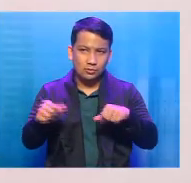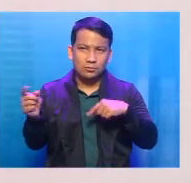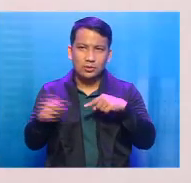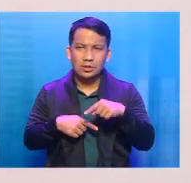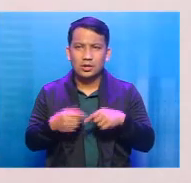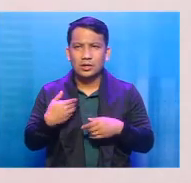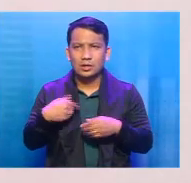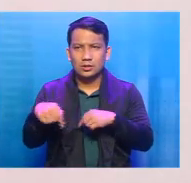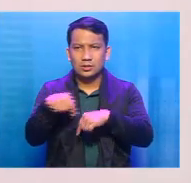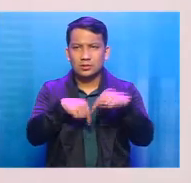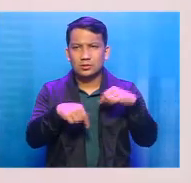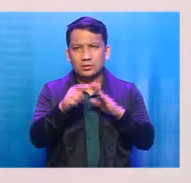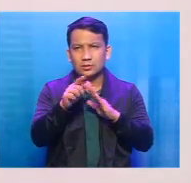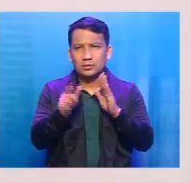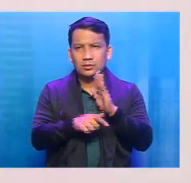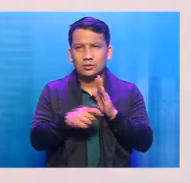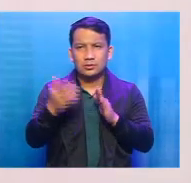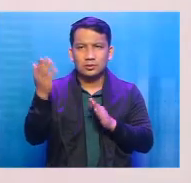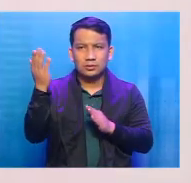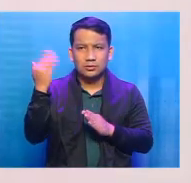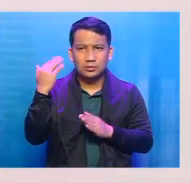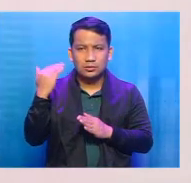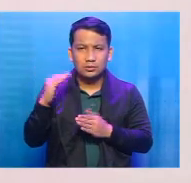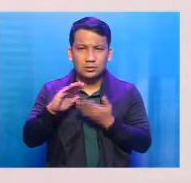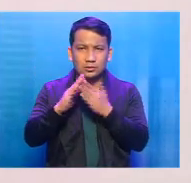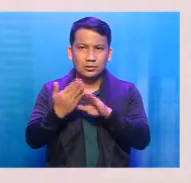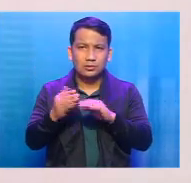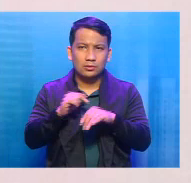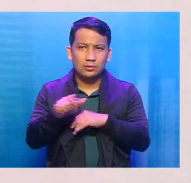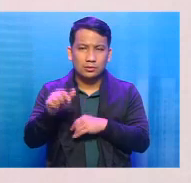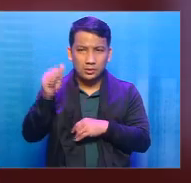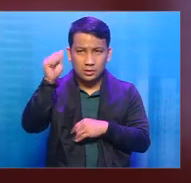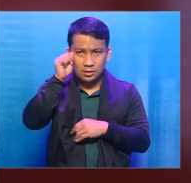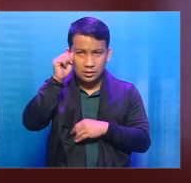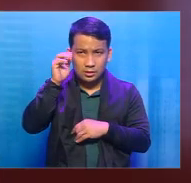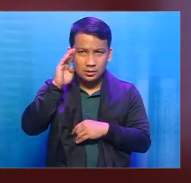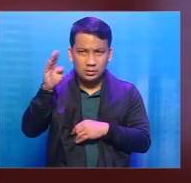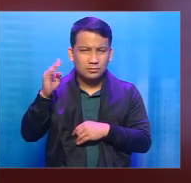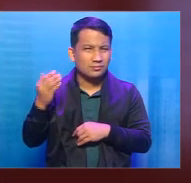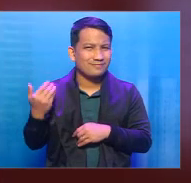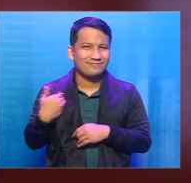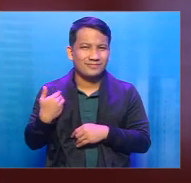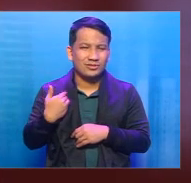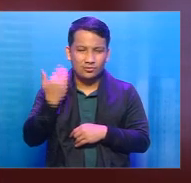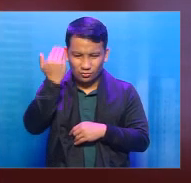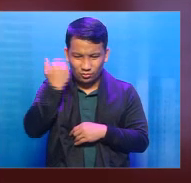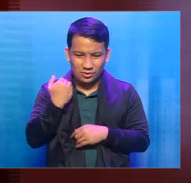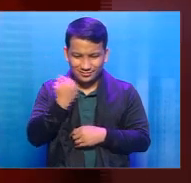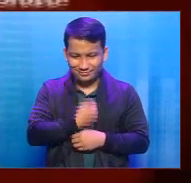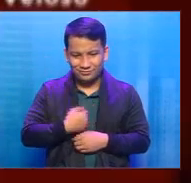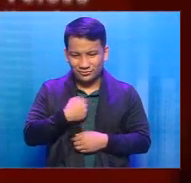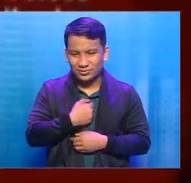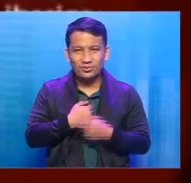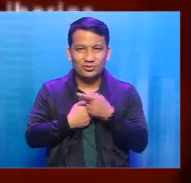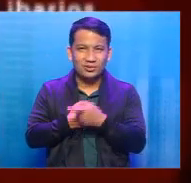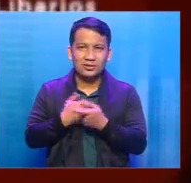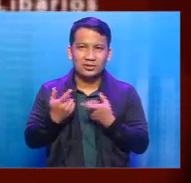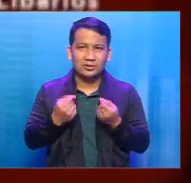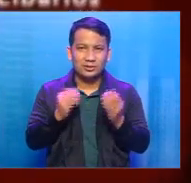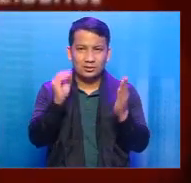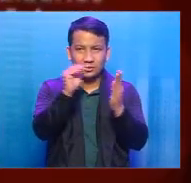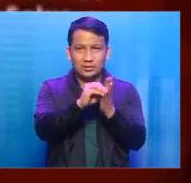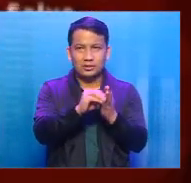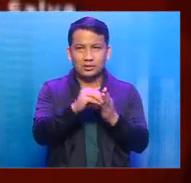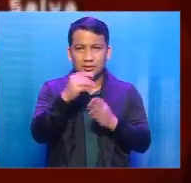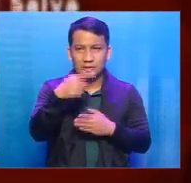Pero para sa abogado at dating Government Peace Panel Chair Alex Padilla, hindi sapat ang sorry lang. Napasama si Padilla